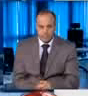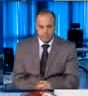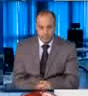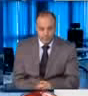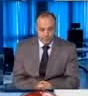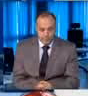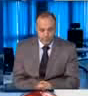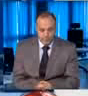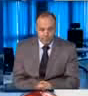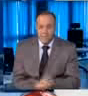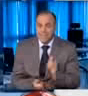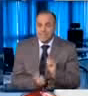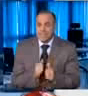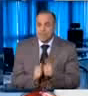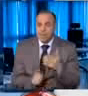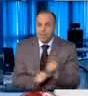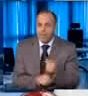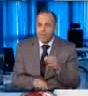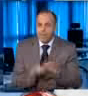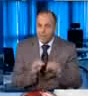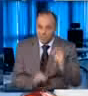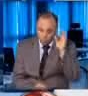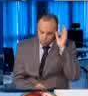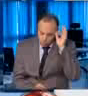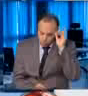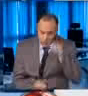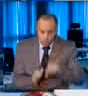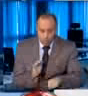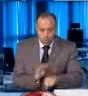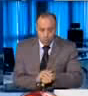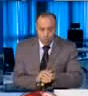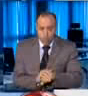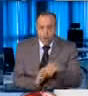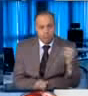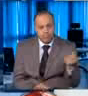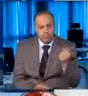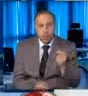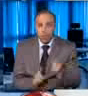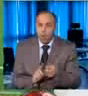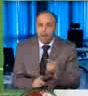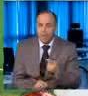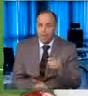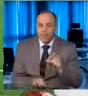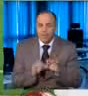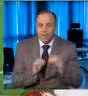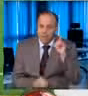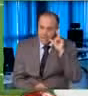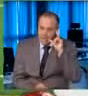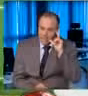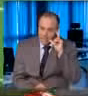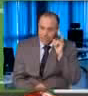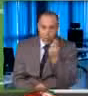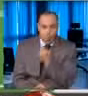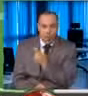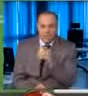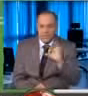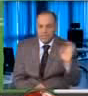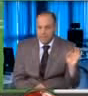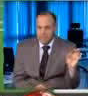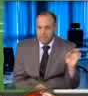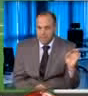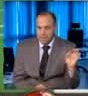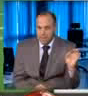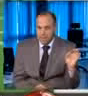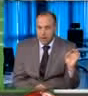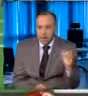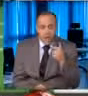في أخبار الرياضة، حقق المنتخب التونسي لكرة القدم فوزا مهما على المنتخب الليبي بنتيجة هدف دون رد